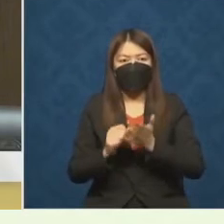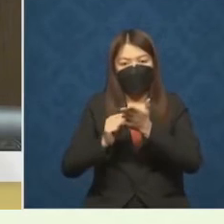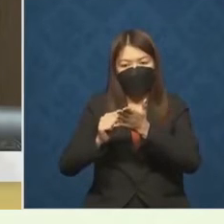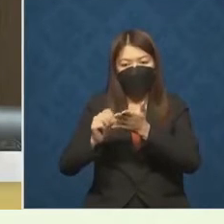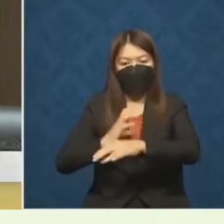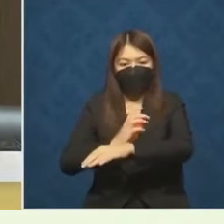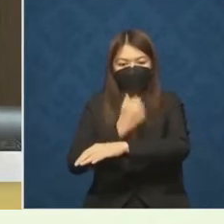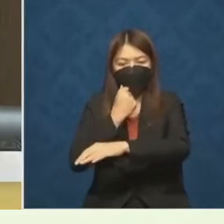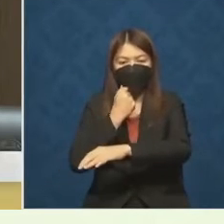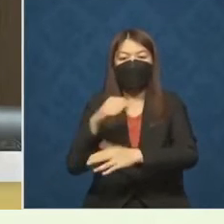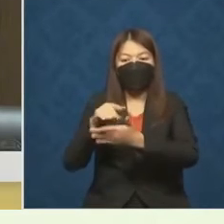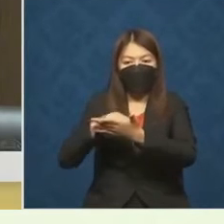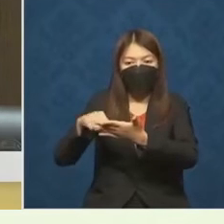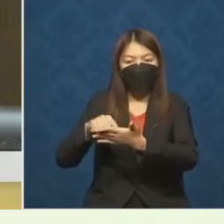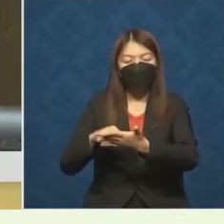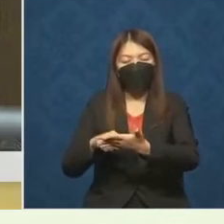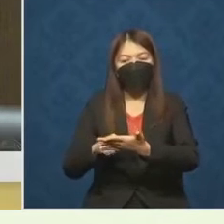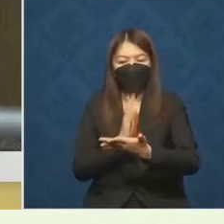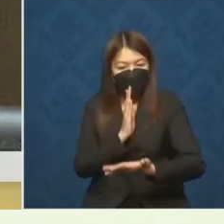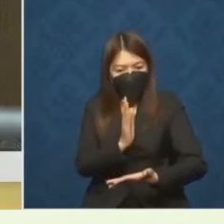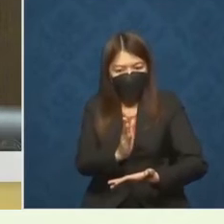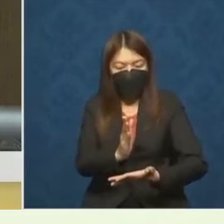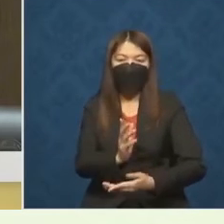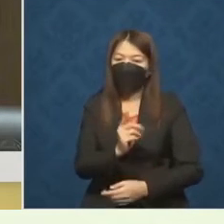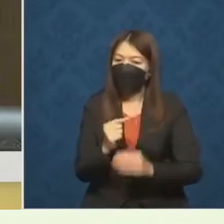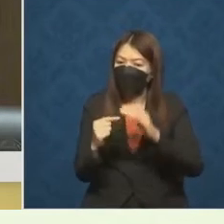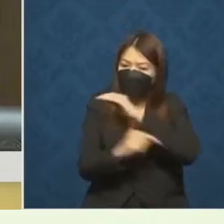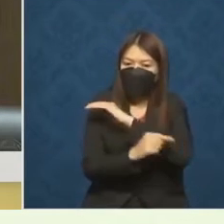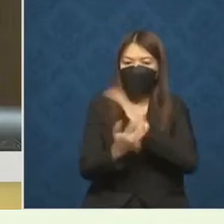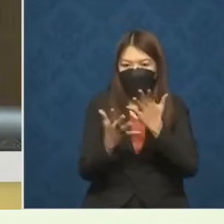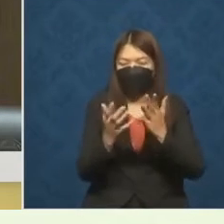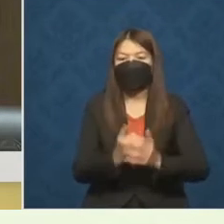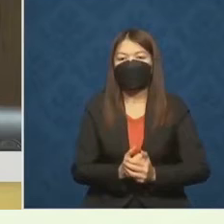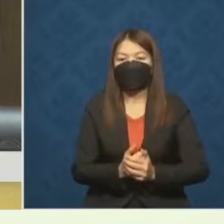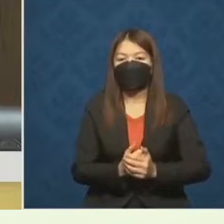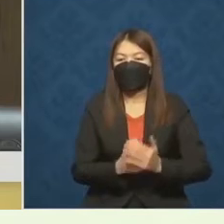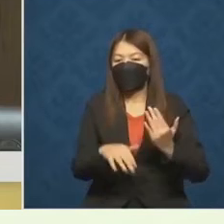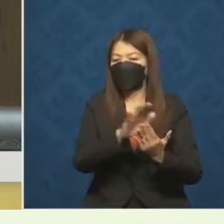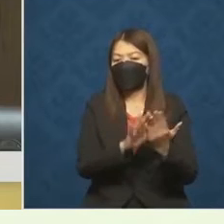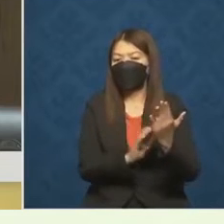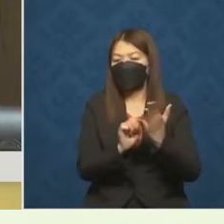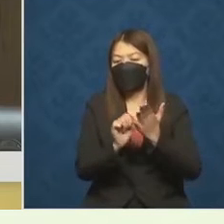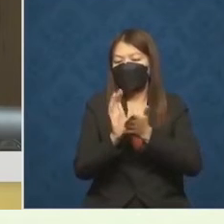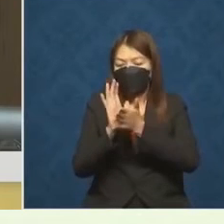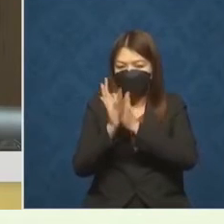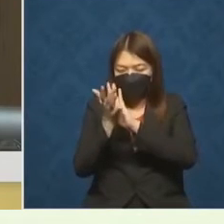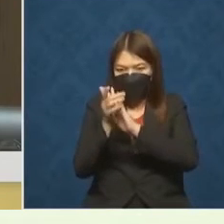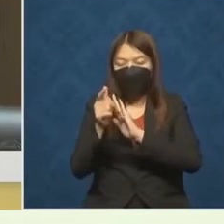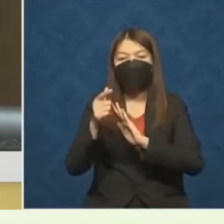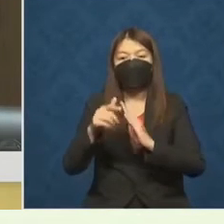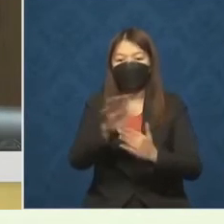การเลือกตั้งที่สุจริตและเที่ยงธรรมเพื่อปฏิรูปประเทศนะครับก็กราบเรียนท่านประธานว่า